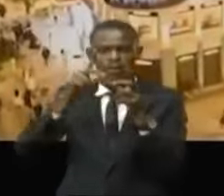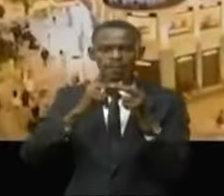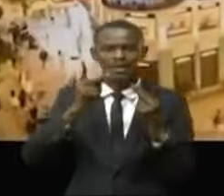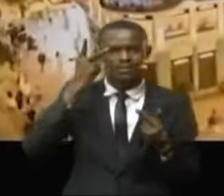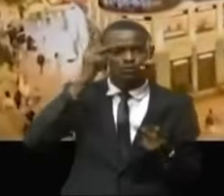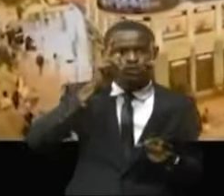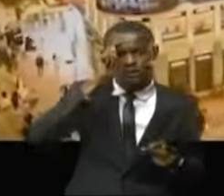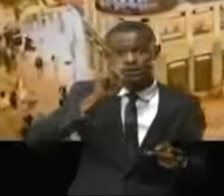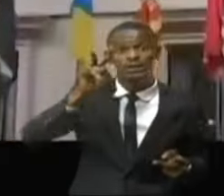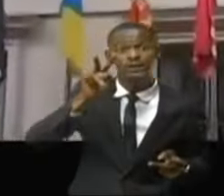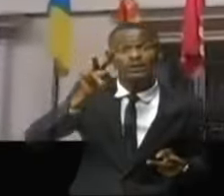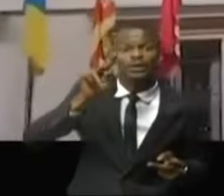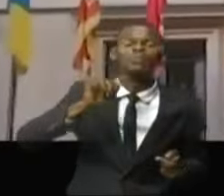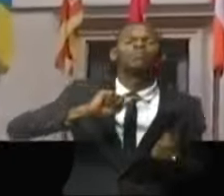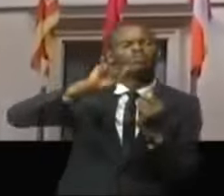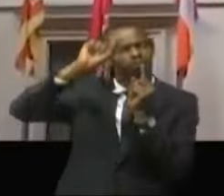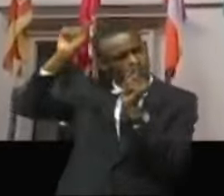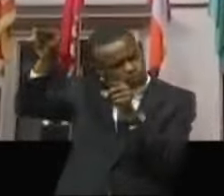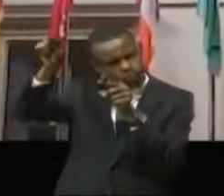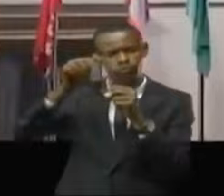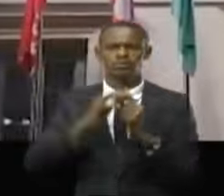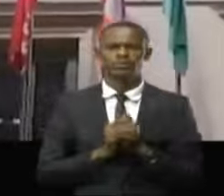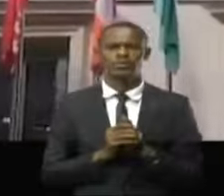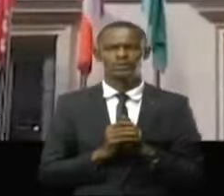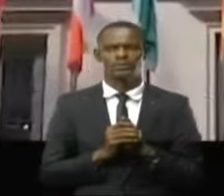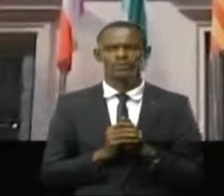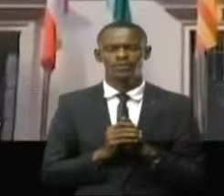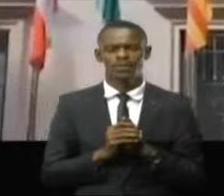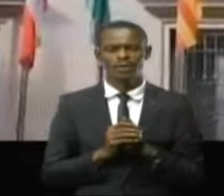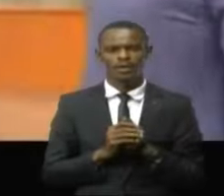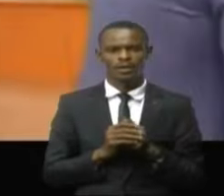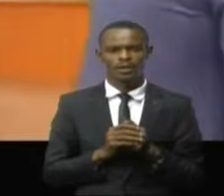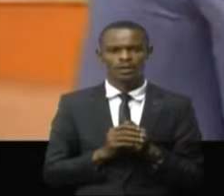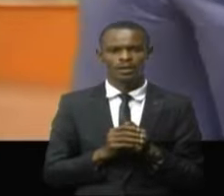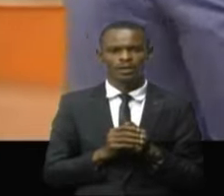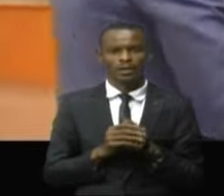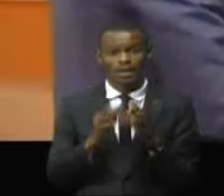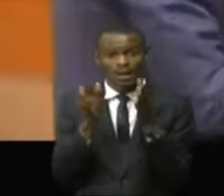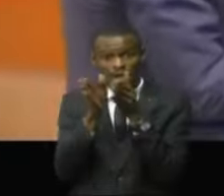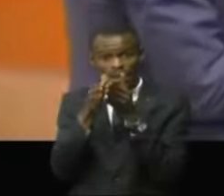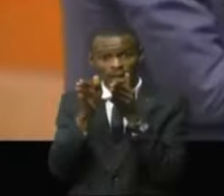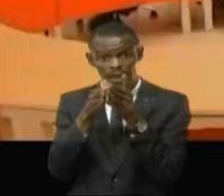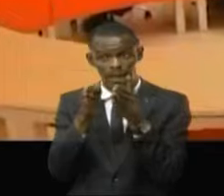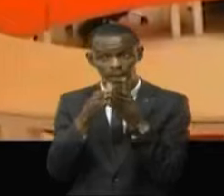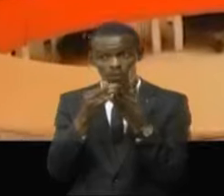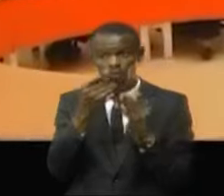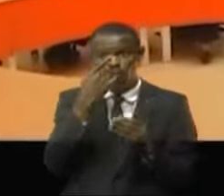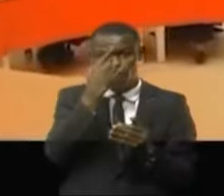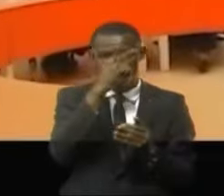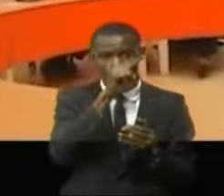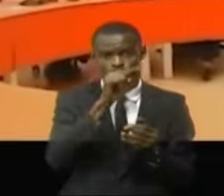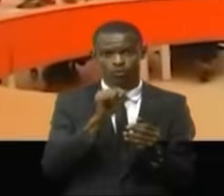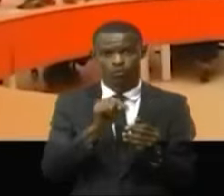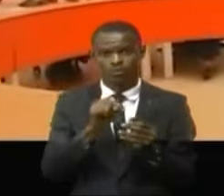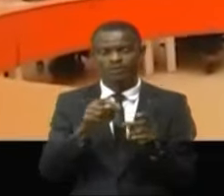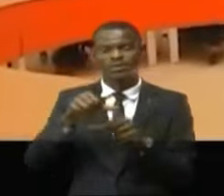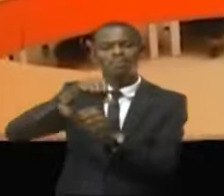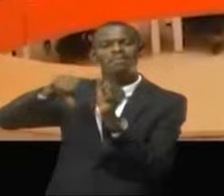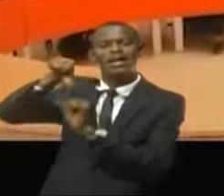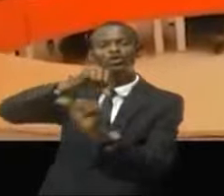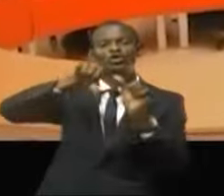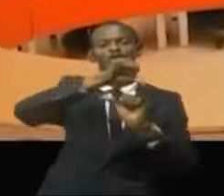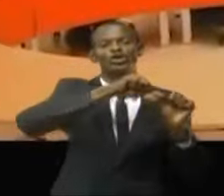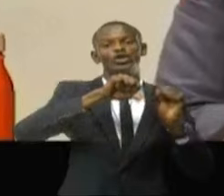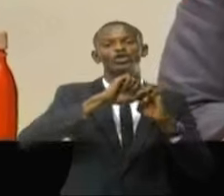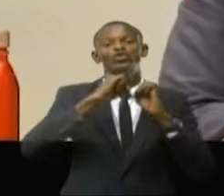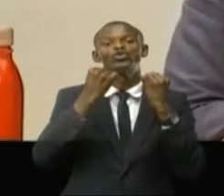à Madrid, la capitale espagnole, pour prendre part à la réunion des vice-présidents de l'international socialiste de l'Europe, Afrique, Amérique